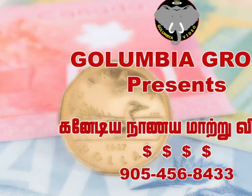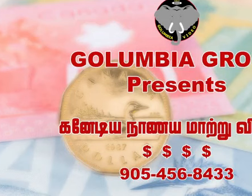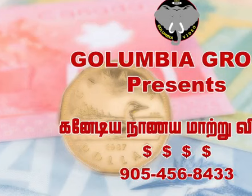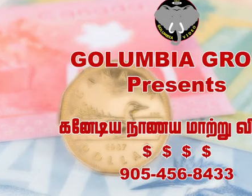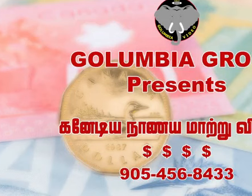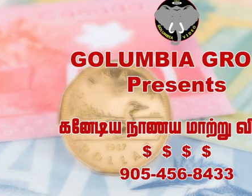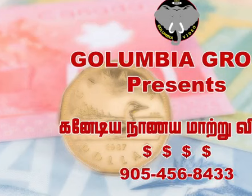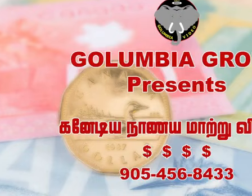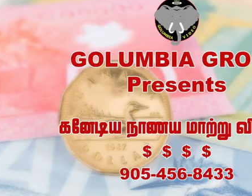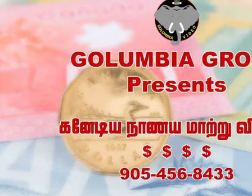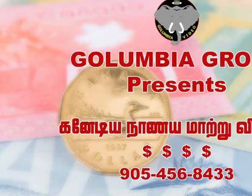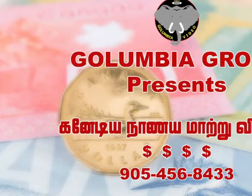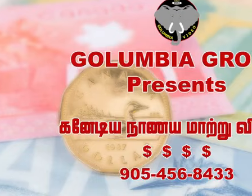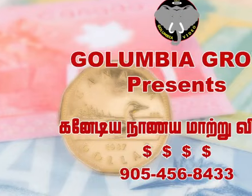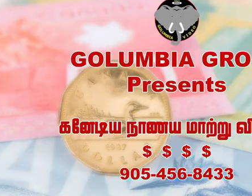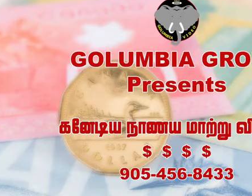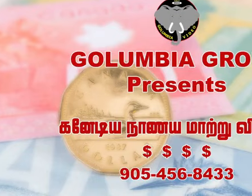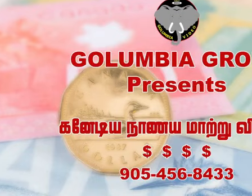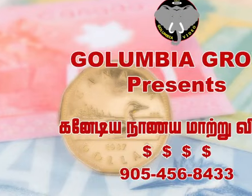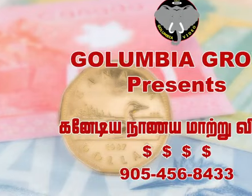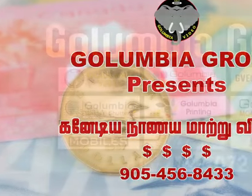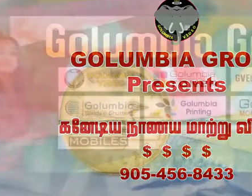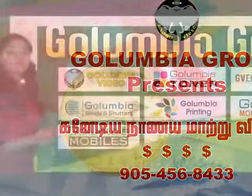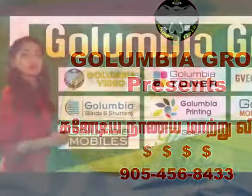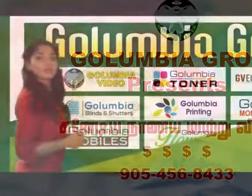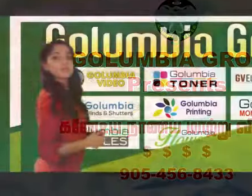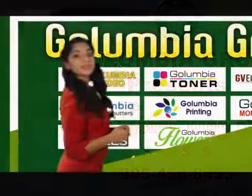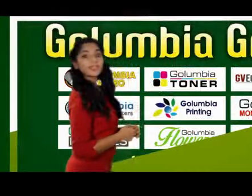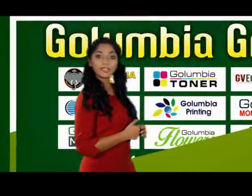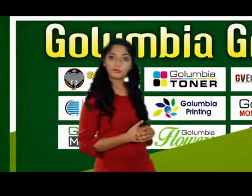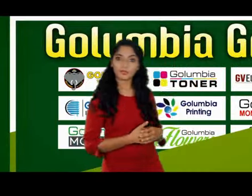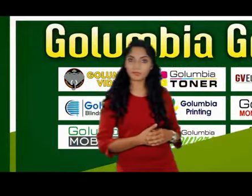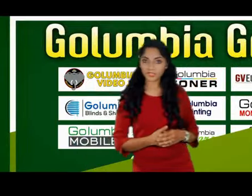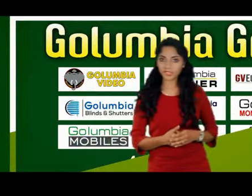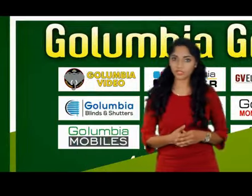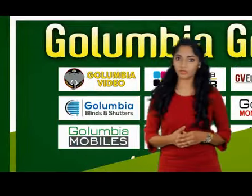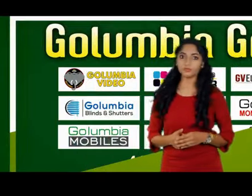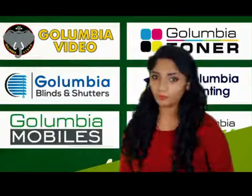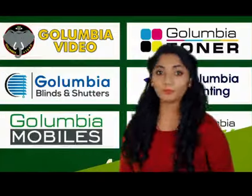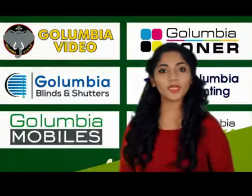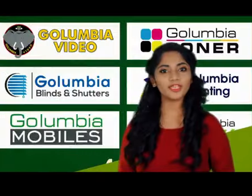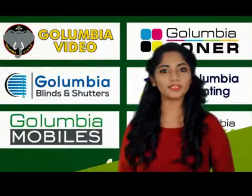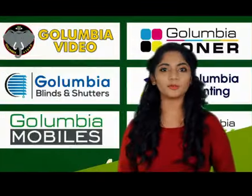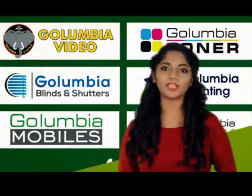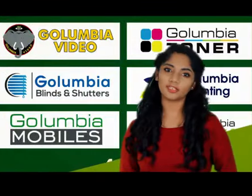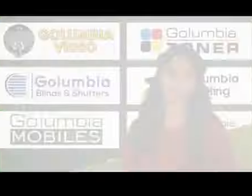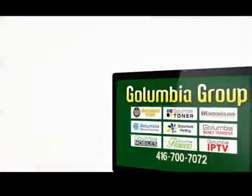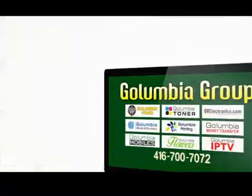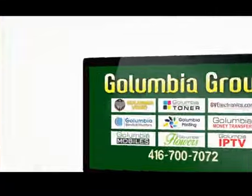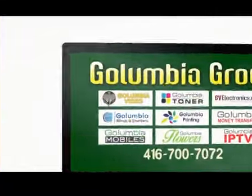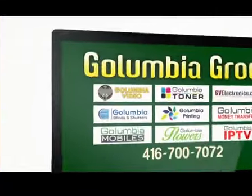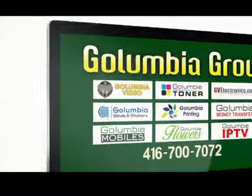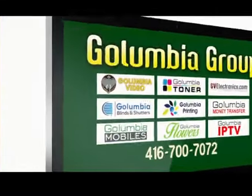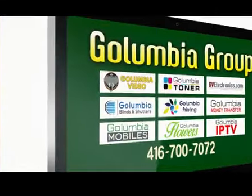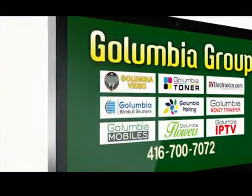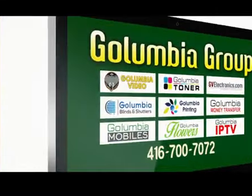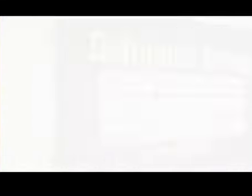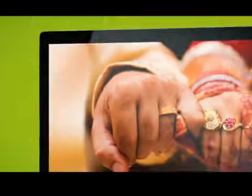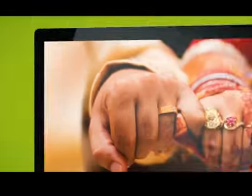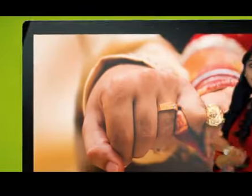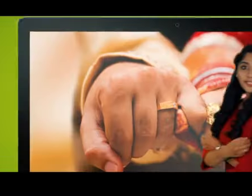ஜூன் மாதம் 22ஆம் தேதி செவ்வாய்க்கிழமை. கனடா பிராம்ப்டனில் இருக்கும் பெரிய தமிழர் நிறுவனம்